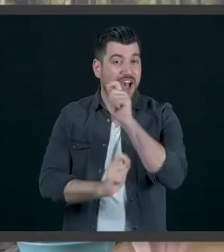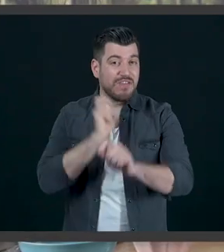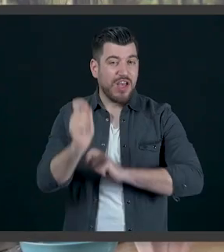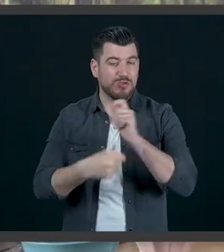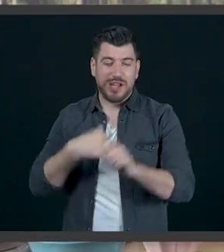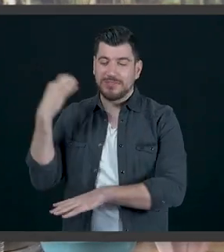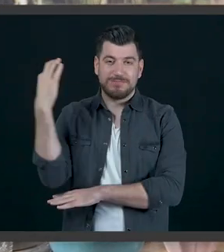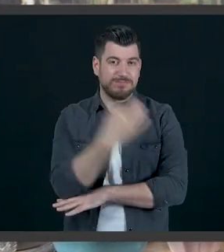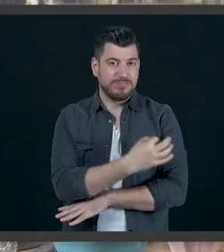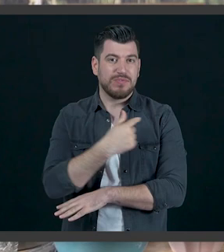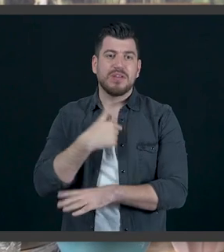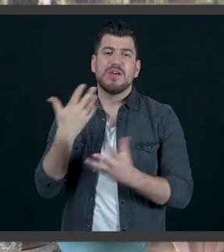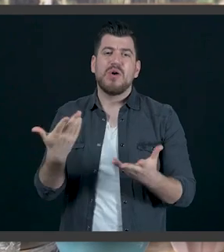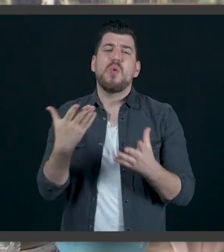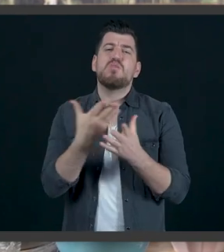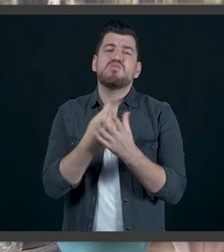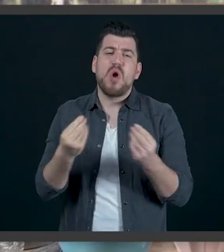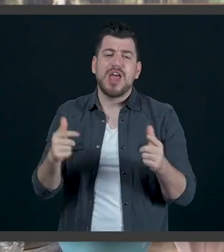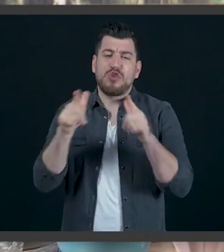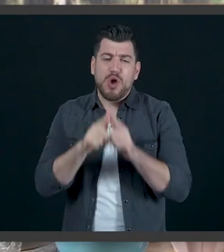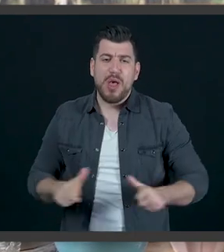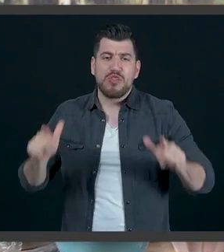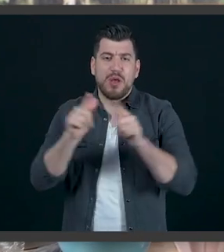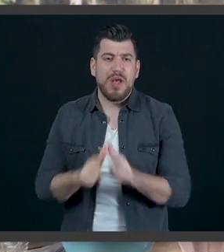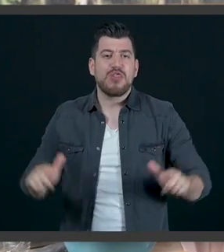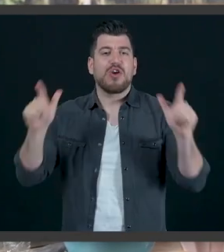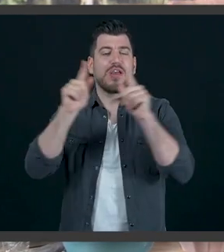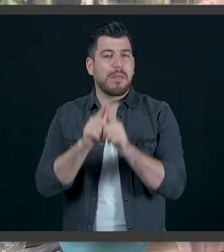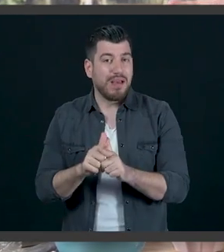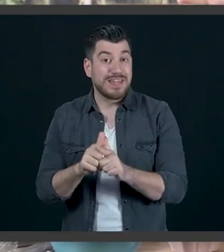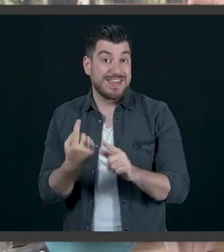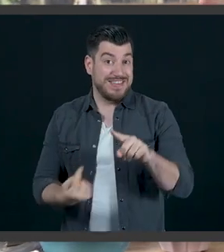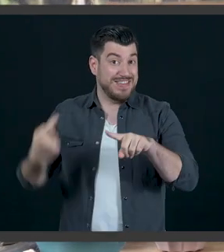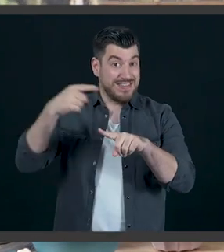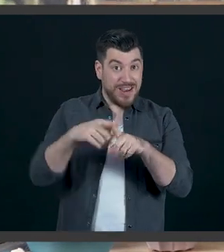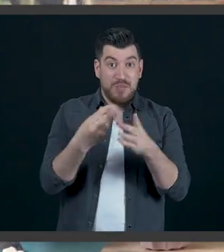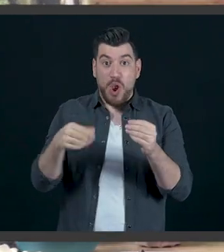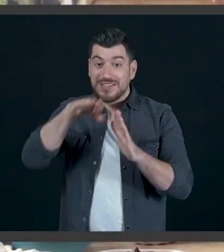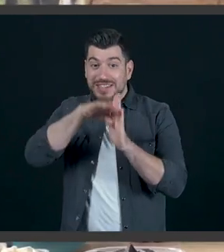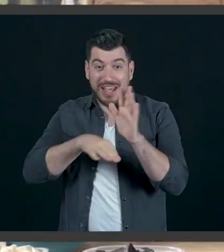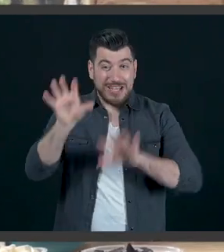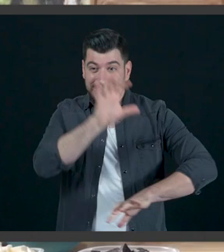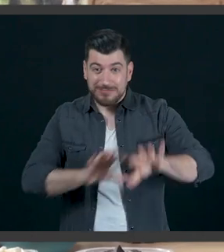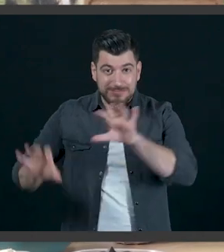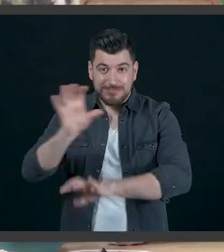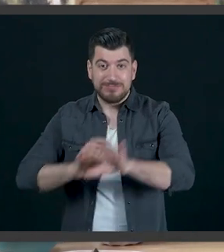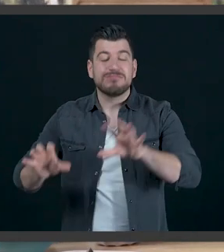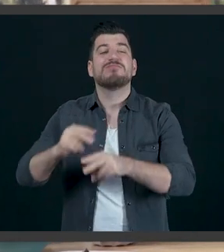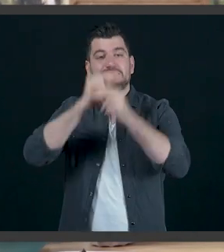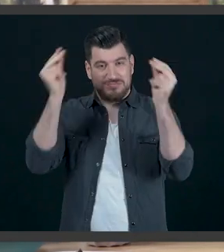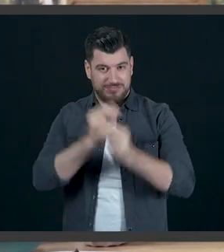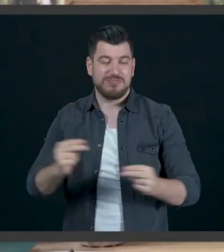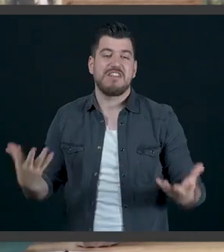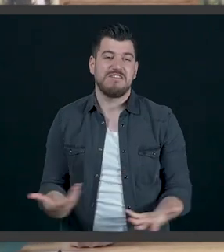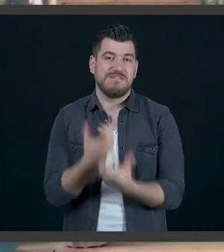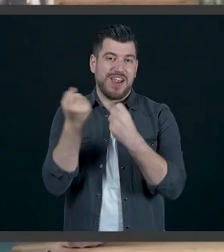special. Μετά από πολλές δοκιμές και πολλές συνταγές, είμαι σε